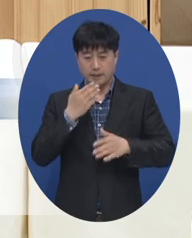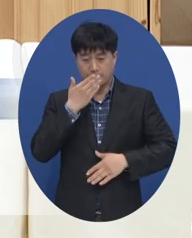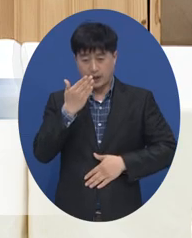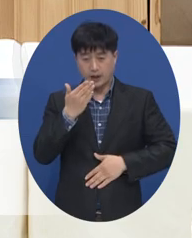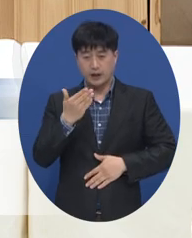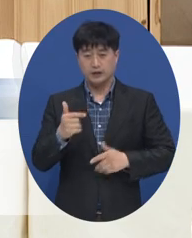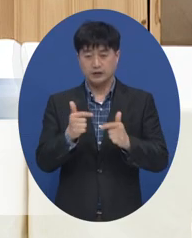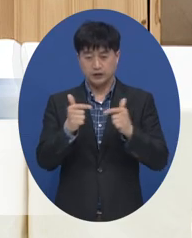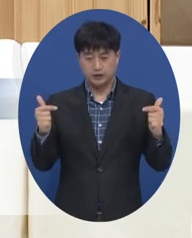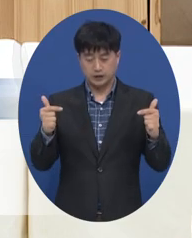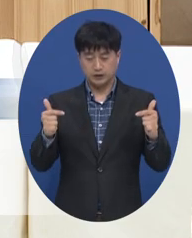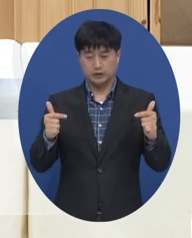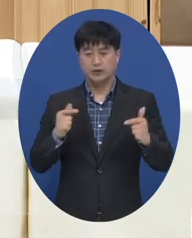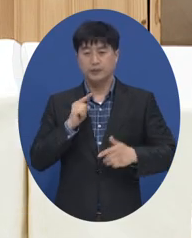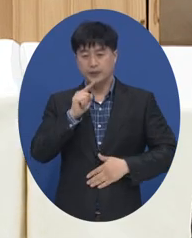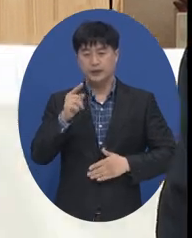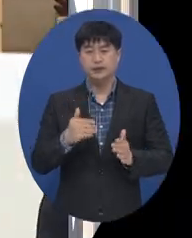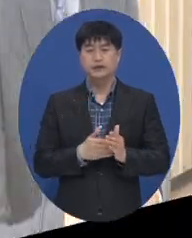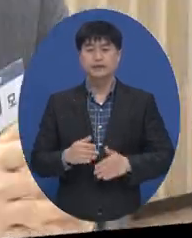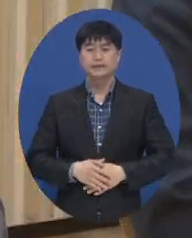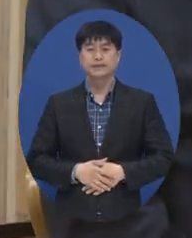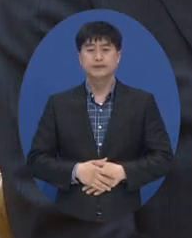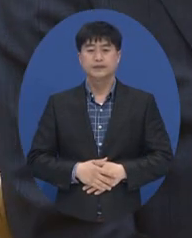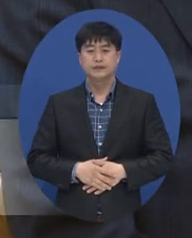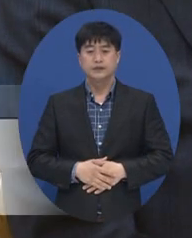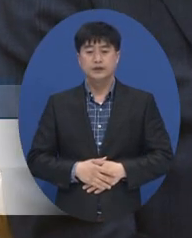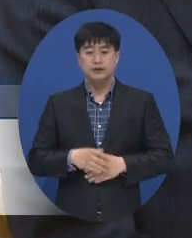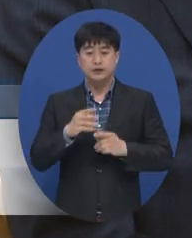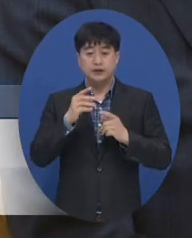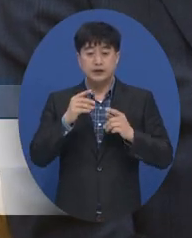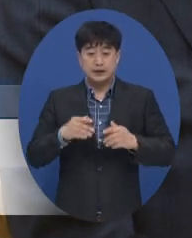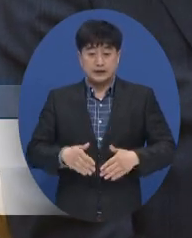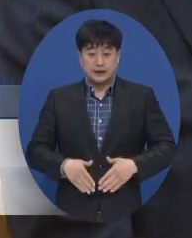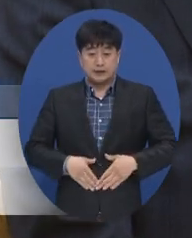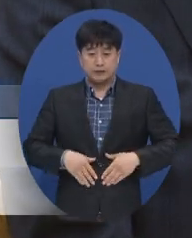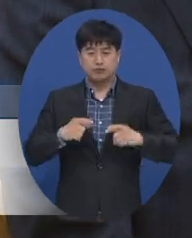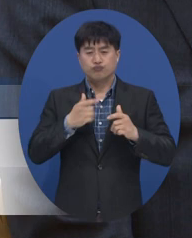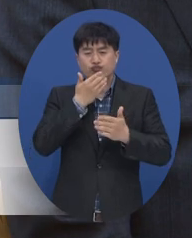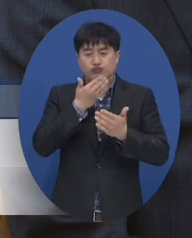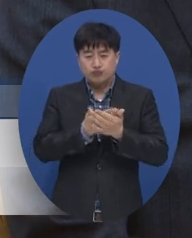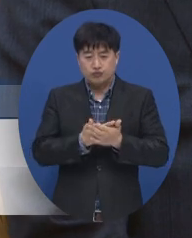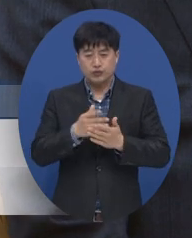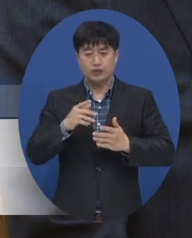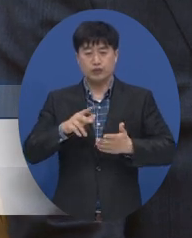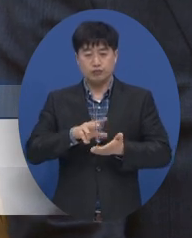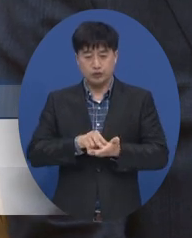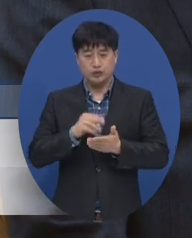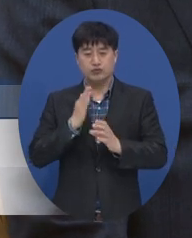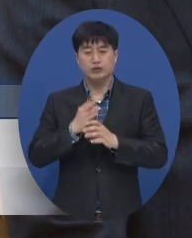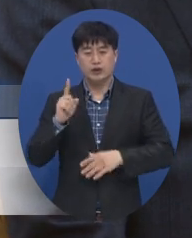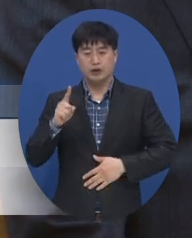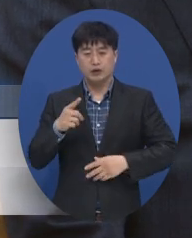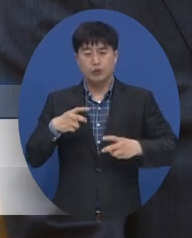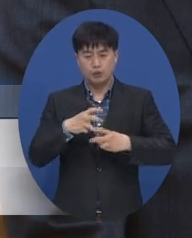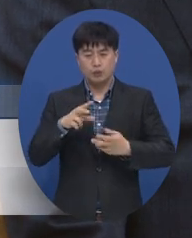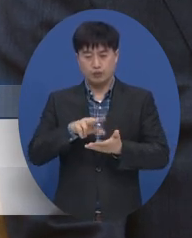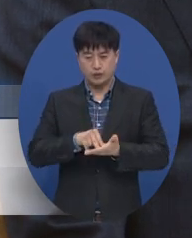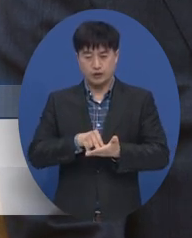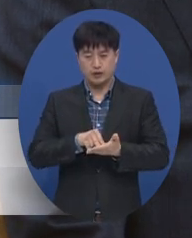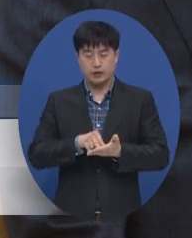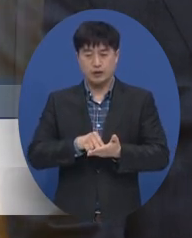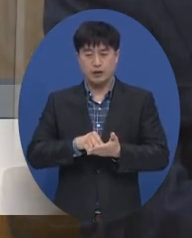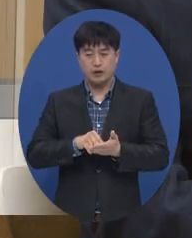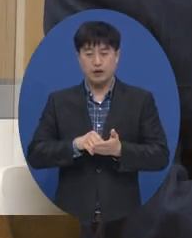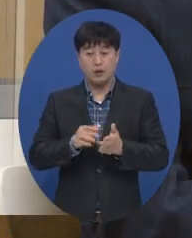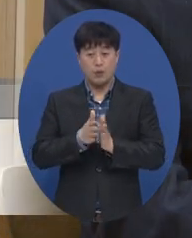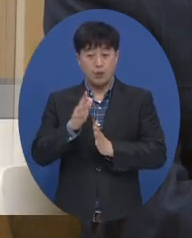있도록 확장할 수 있도록 노력하겠습니다. 이 남부의 가장 중요한 현안 중에 하나가 교통 문제일